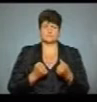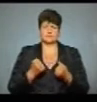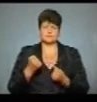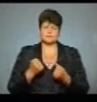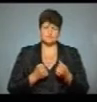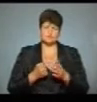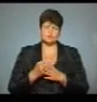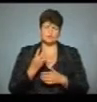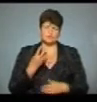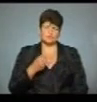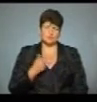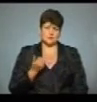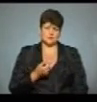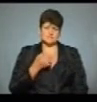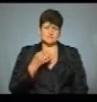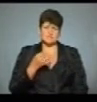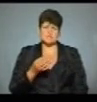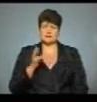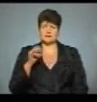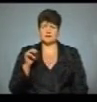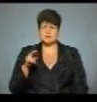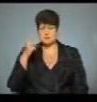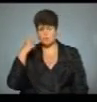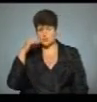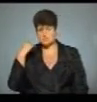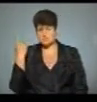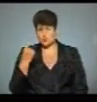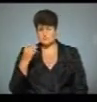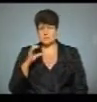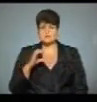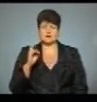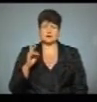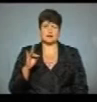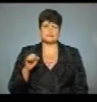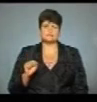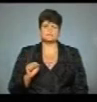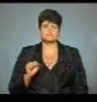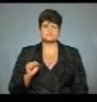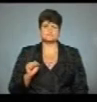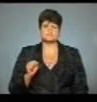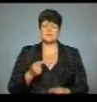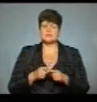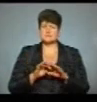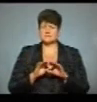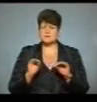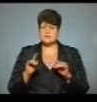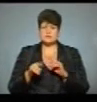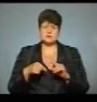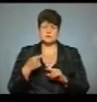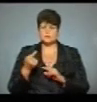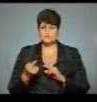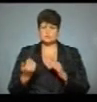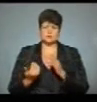засобами на строк до 3 років, повідомив речник Нацполіції області Сергій Крета. І на цьому у мене все. Наступне